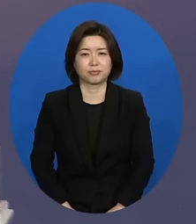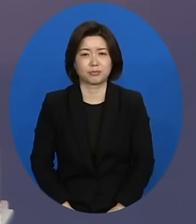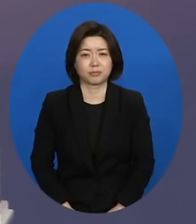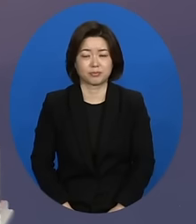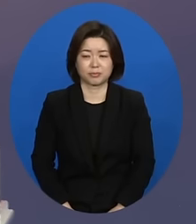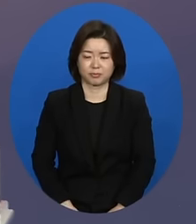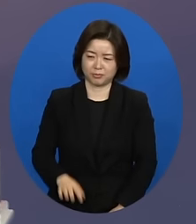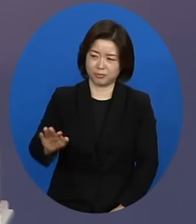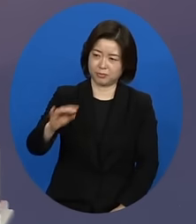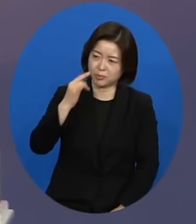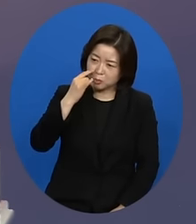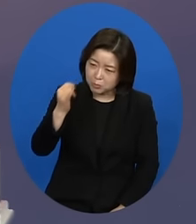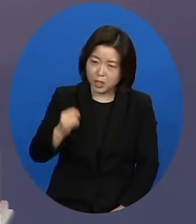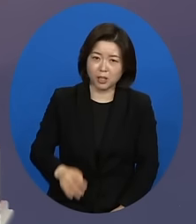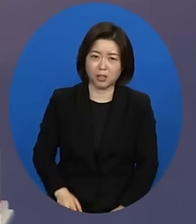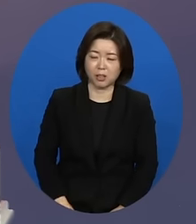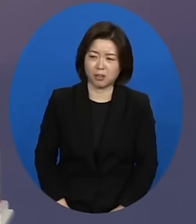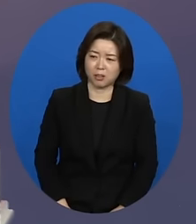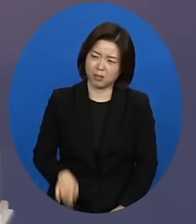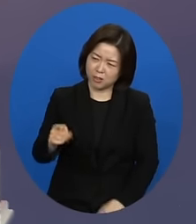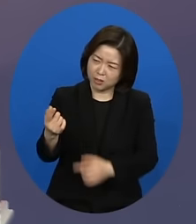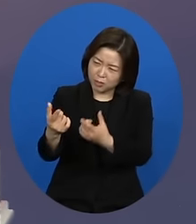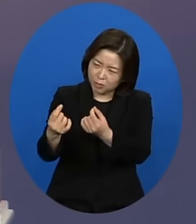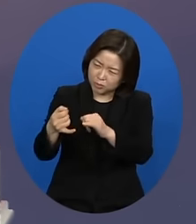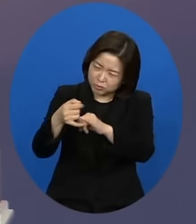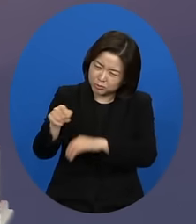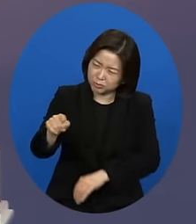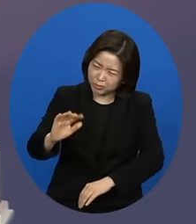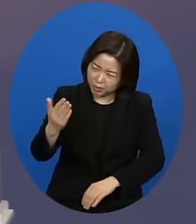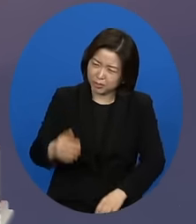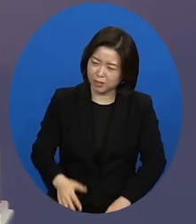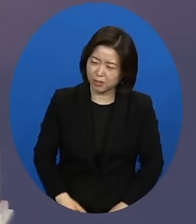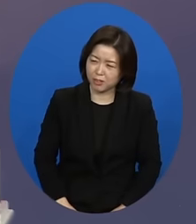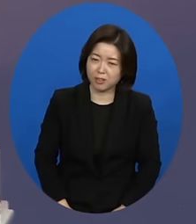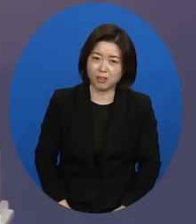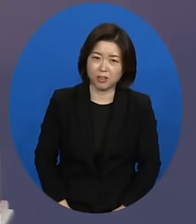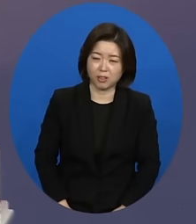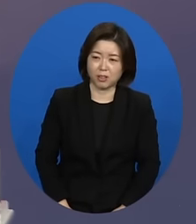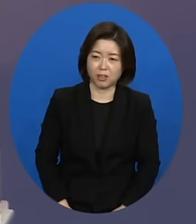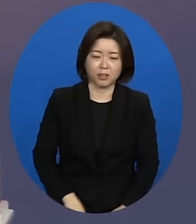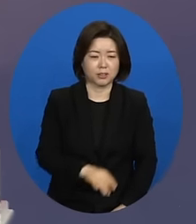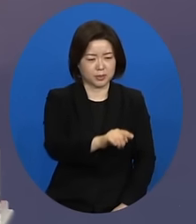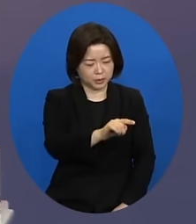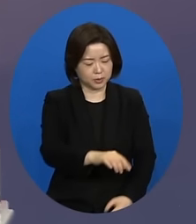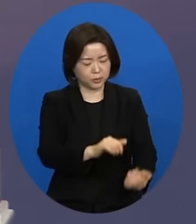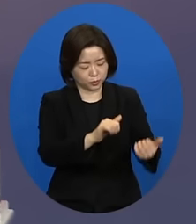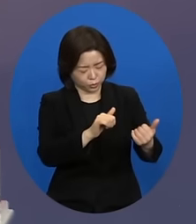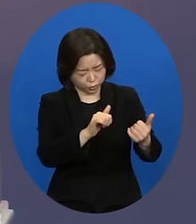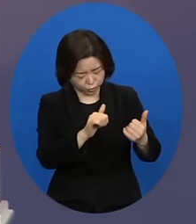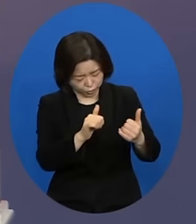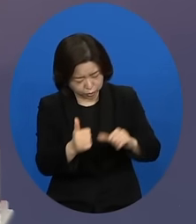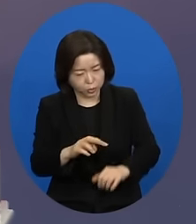엄마, 꼭 그래야 돼? 죽어도 가야 돼.